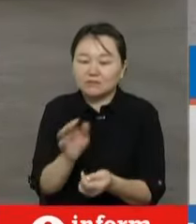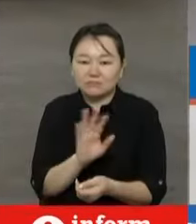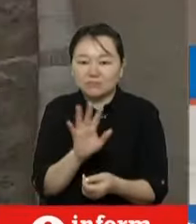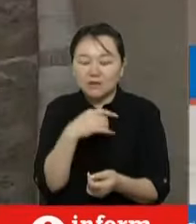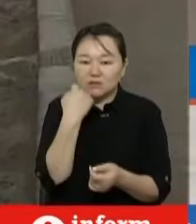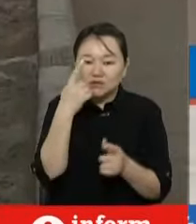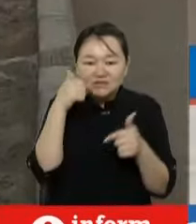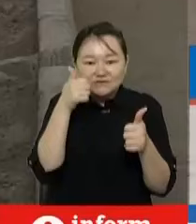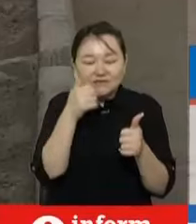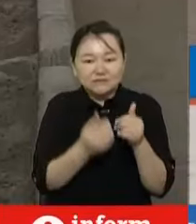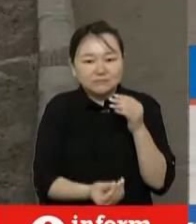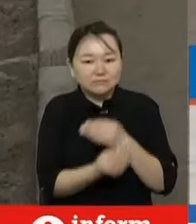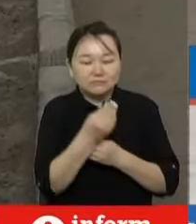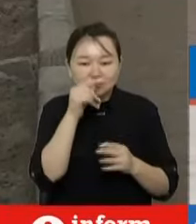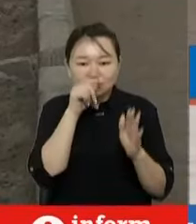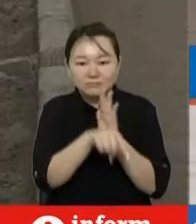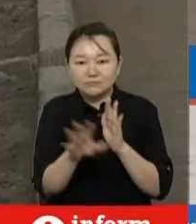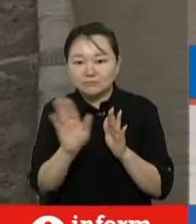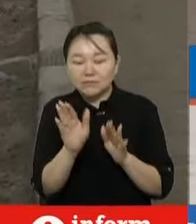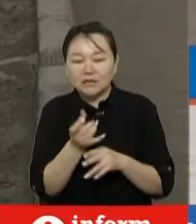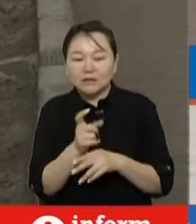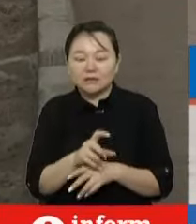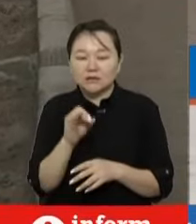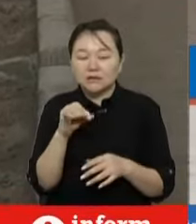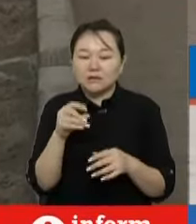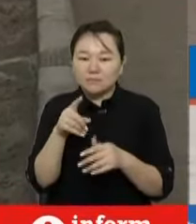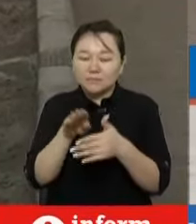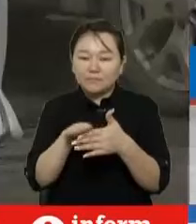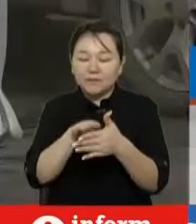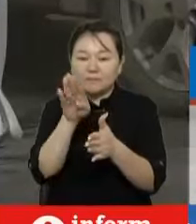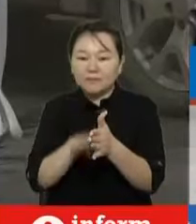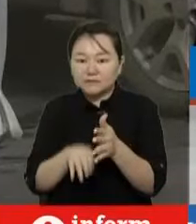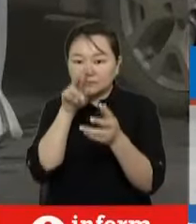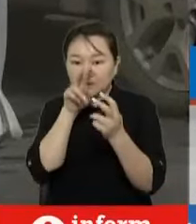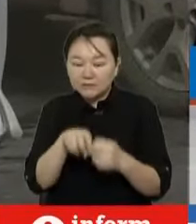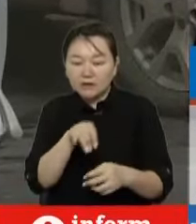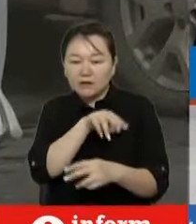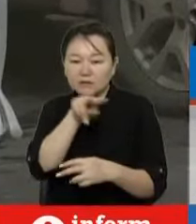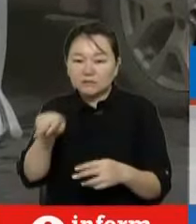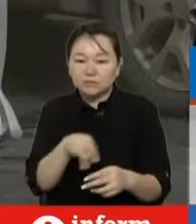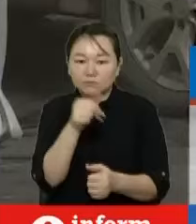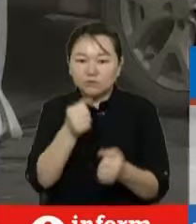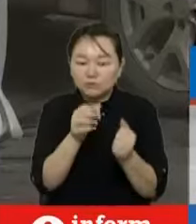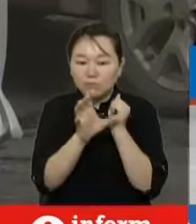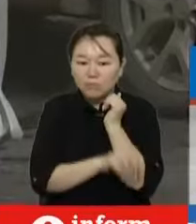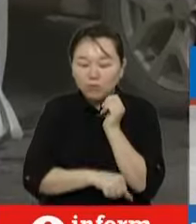неизвестным ссылкам, не соглашаться на предоплату без проверки данных продавца и осмотра товара. Соблюдение этих простых правил